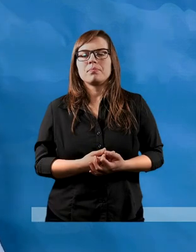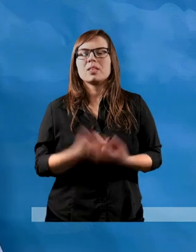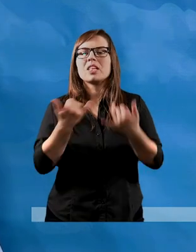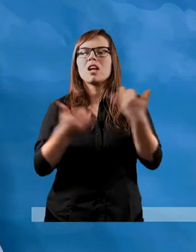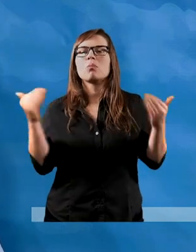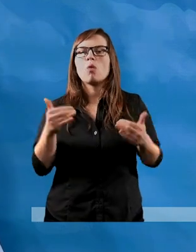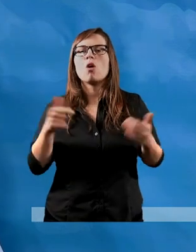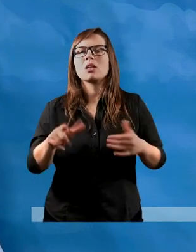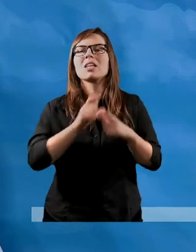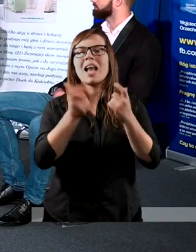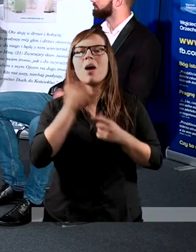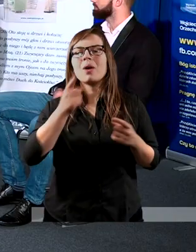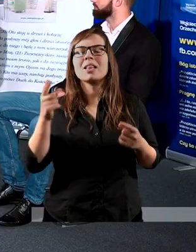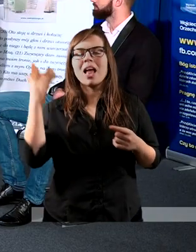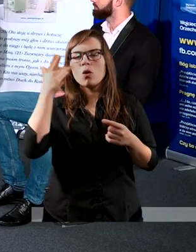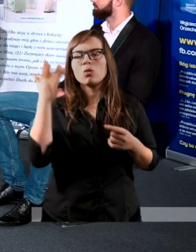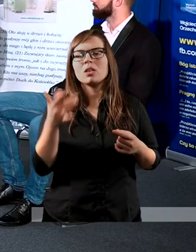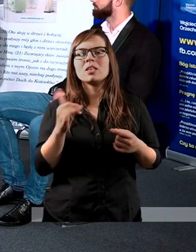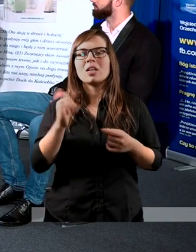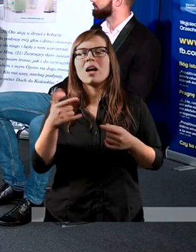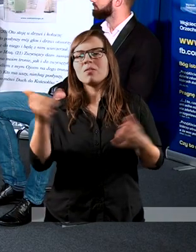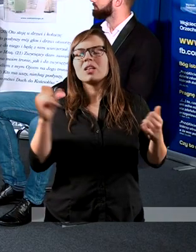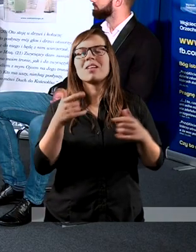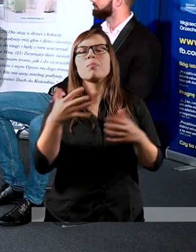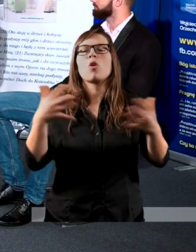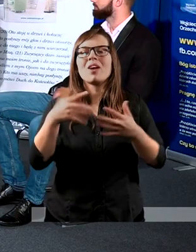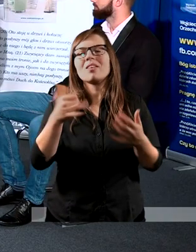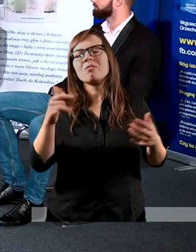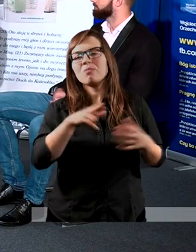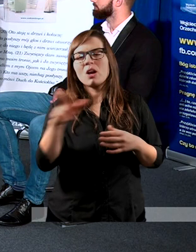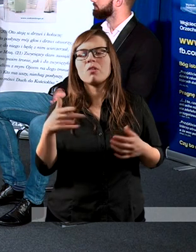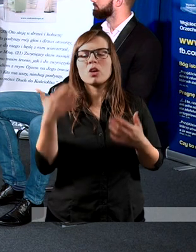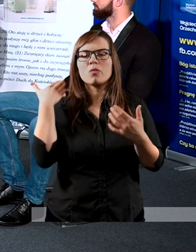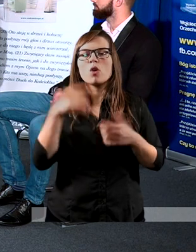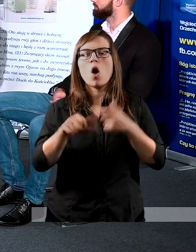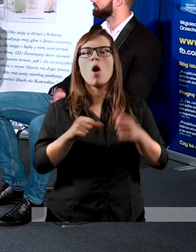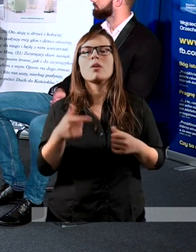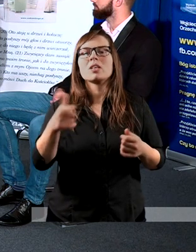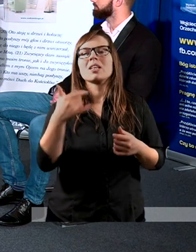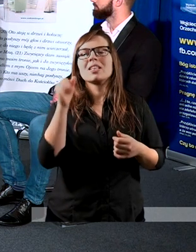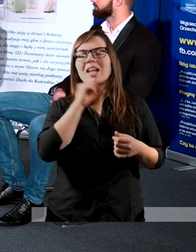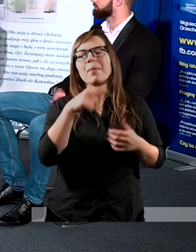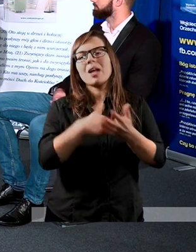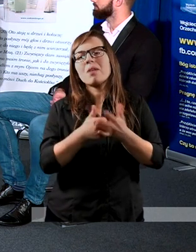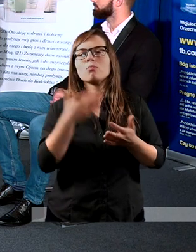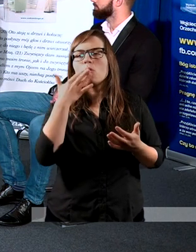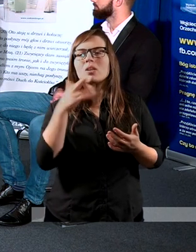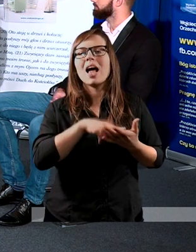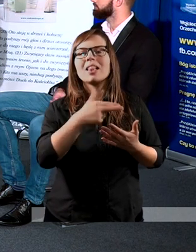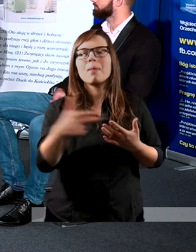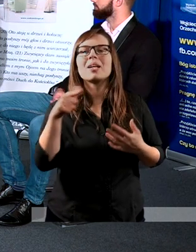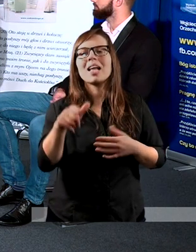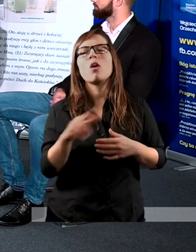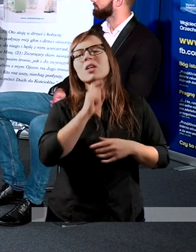Jeśli można, ja całe kazanie teologiczne, ja studiuję teologię, jestem na 4. roku, specjalizuję się w Starym Testamencie na temat